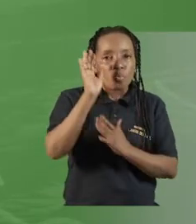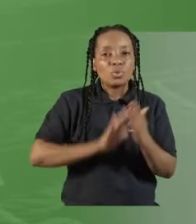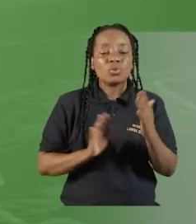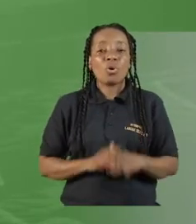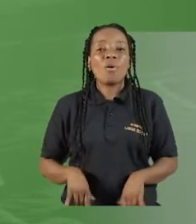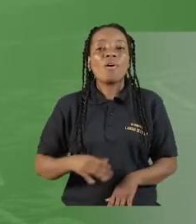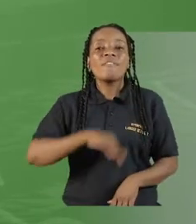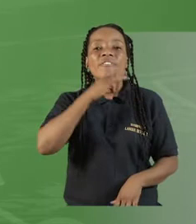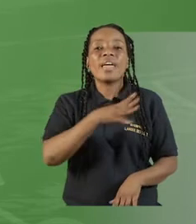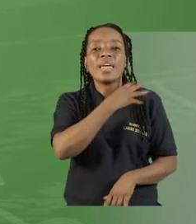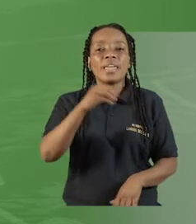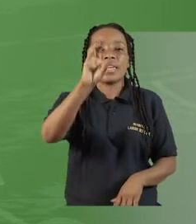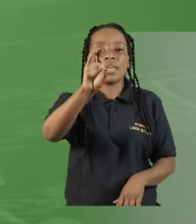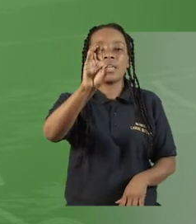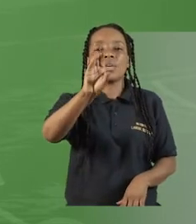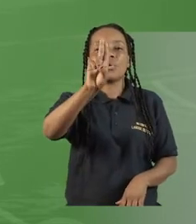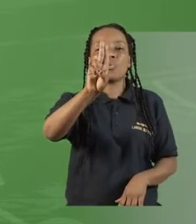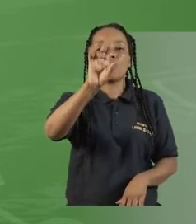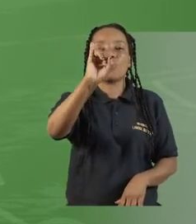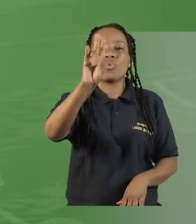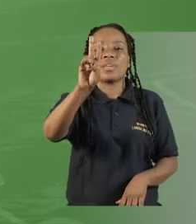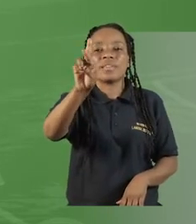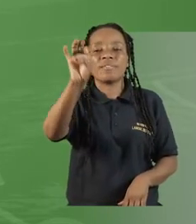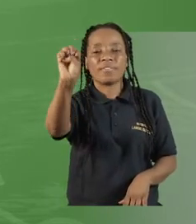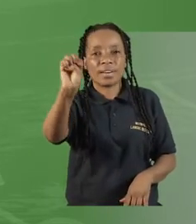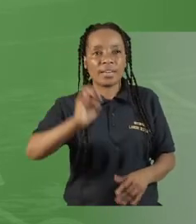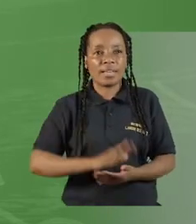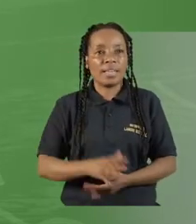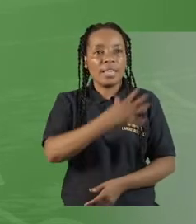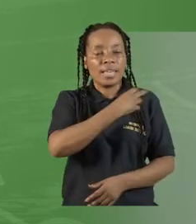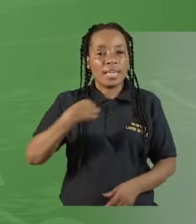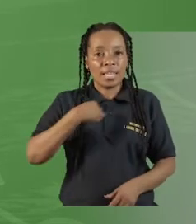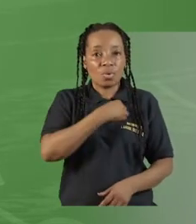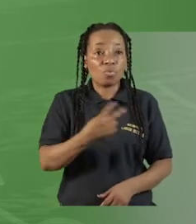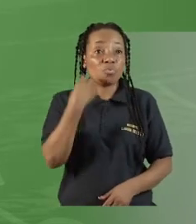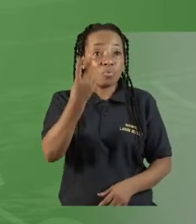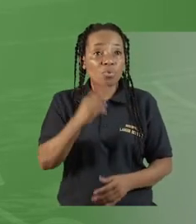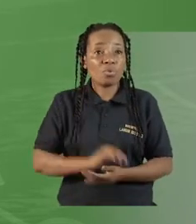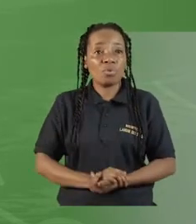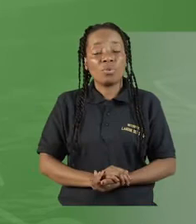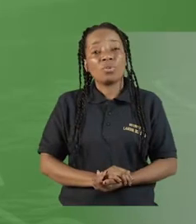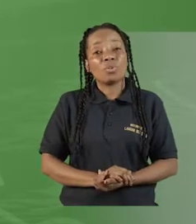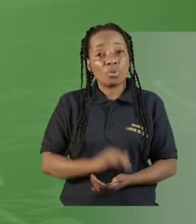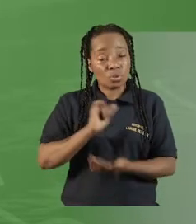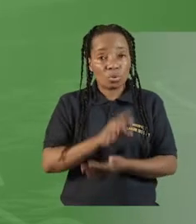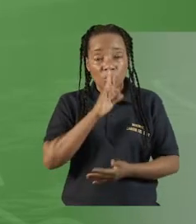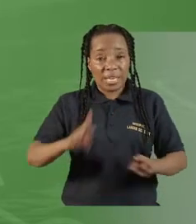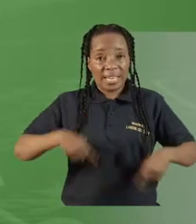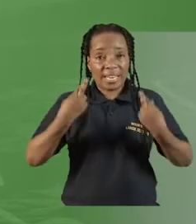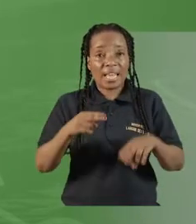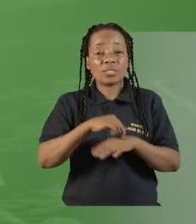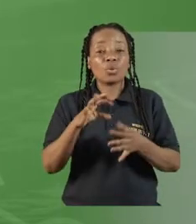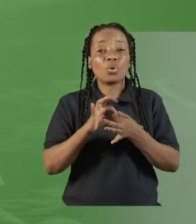cuivre. Et nous avons vu que ce sont des réactions d'oxydation.